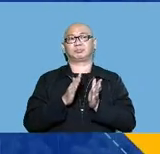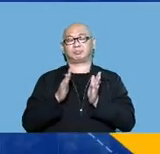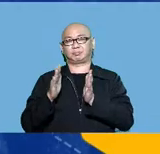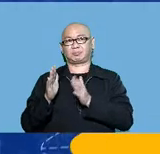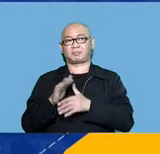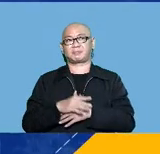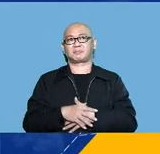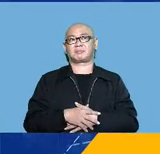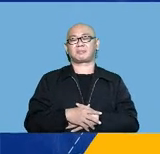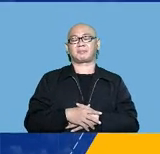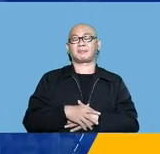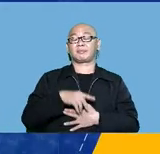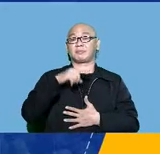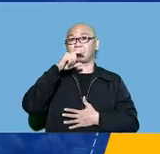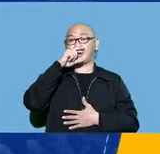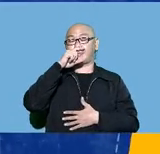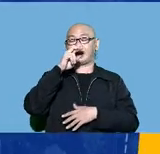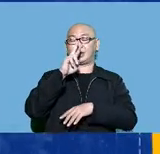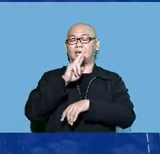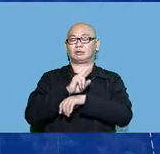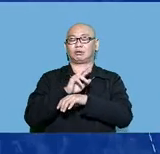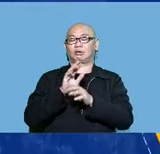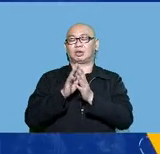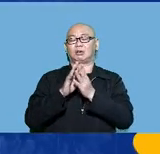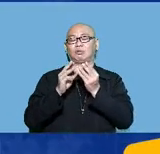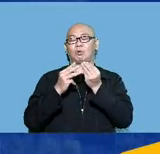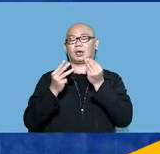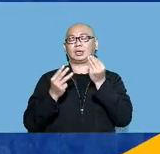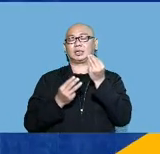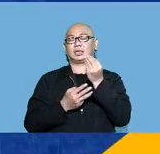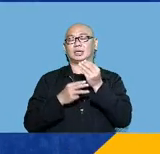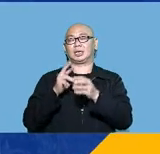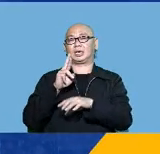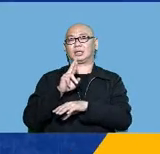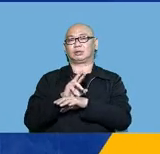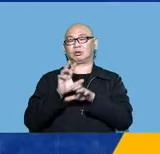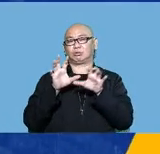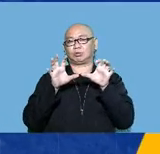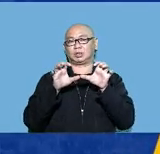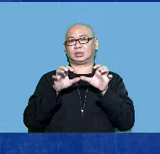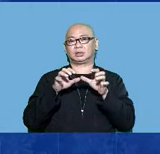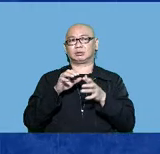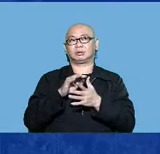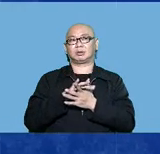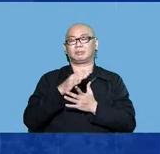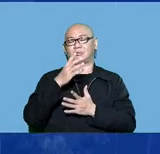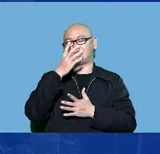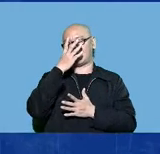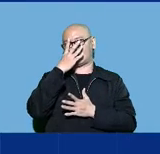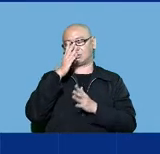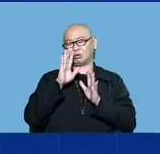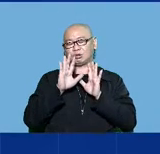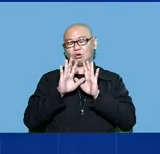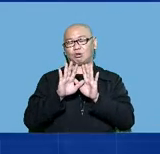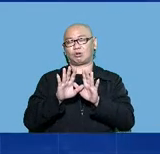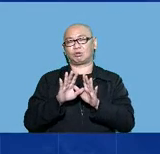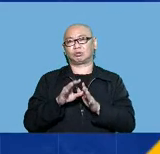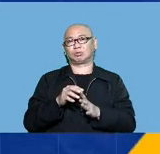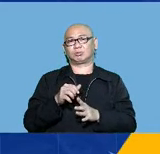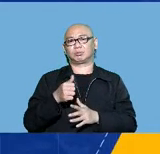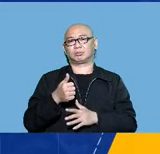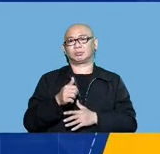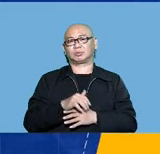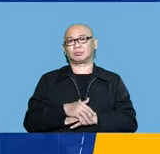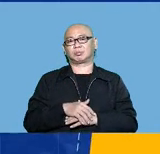Kemudian Bapak Rektor dan Wakil Rektor Unsas Negeri Semarang, sampai malu saya didorong-dorong oleh beliau,